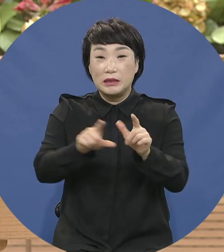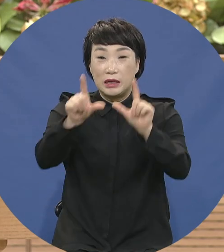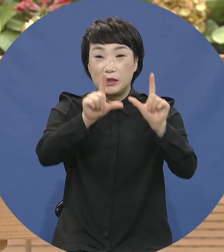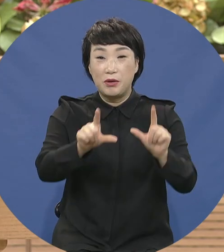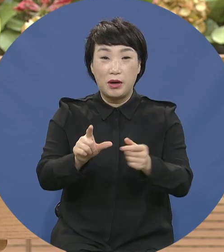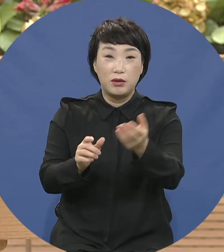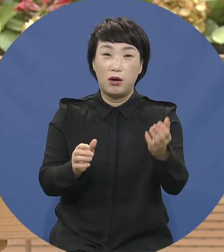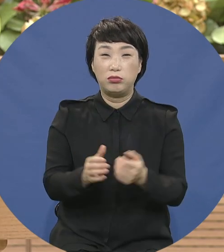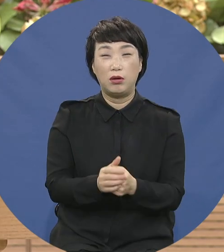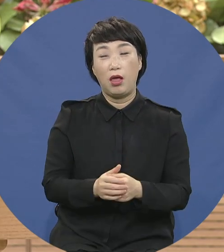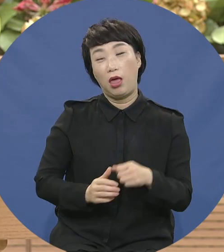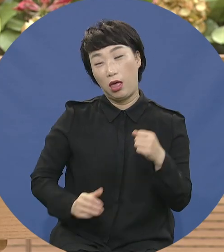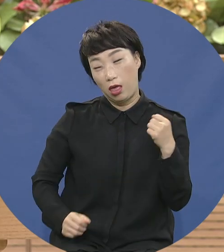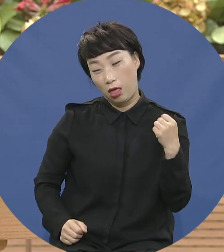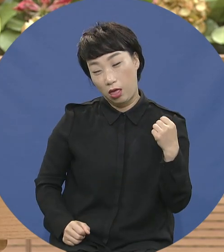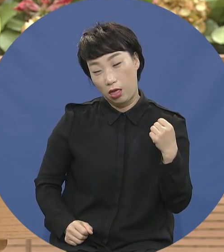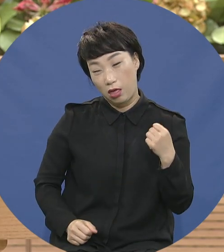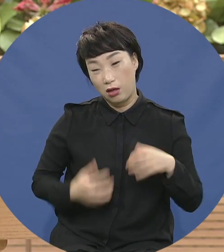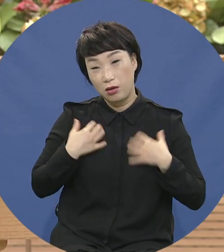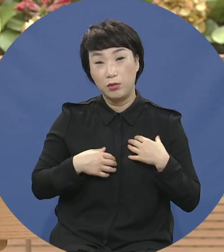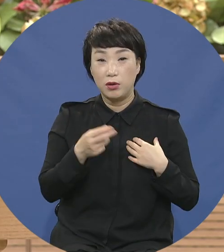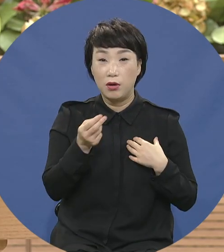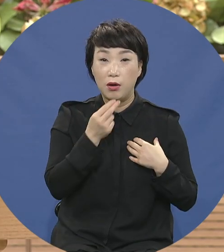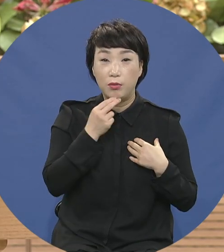신앙생활이 매가리가 없어.